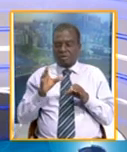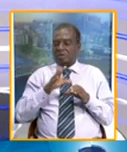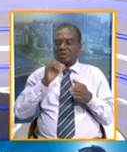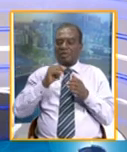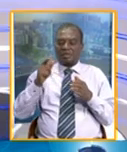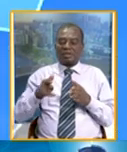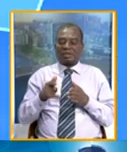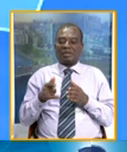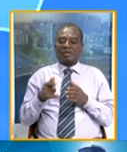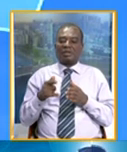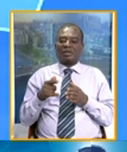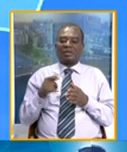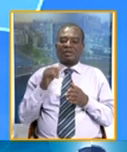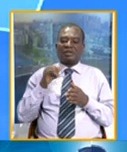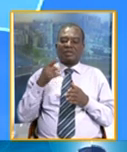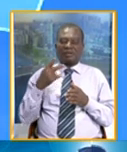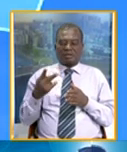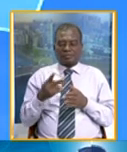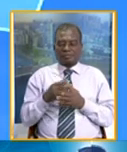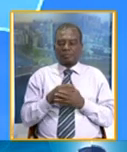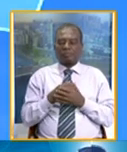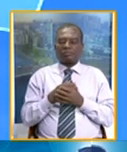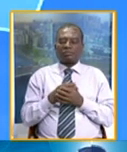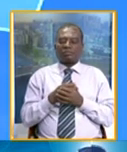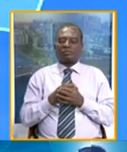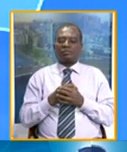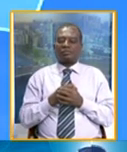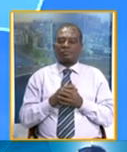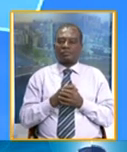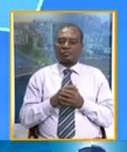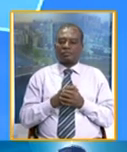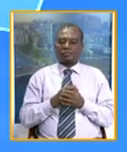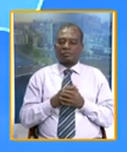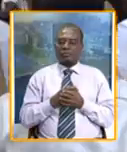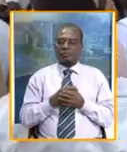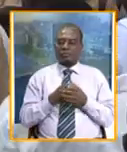Ahmed Bakayoko. Ils sont au micro de Soro Corona de RTI Bouaké.